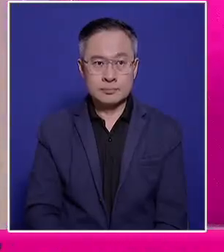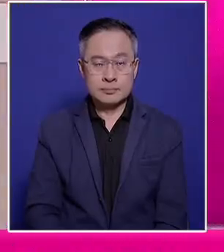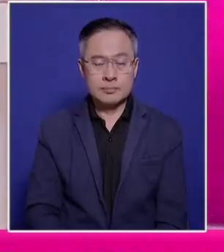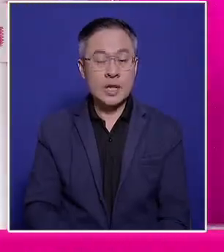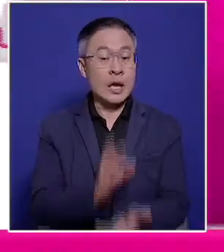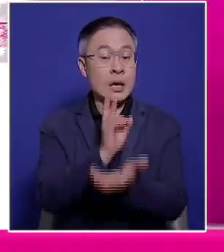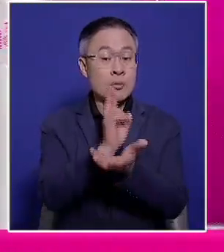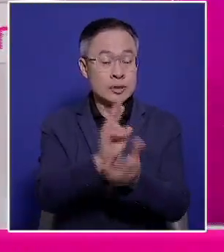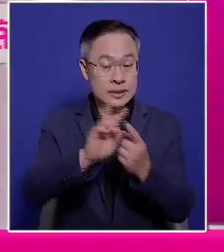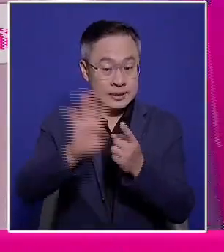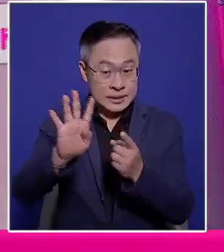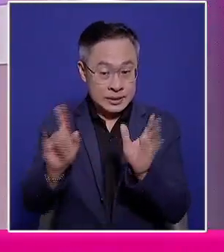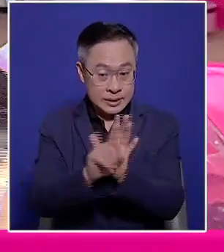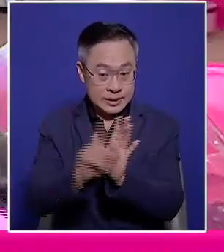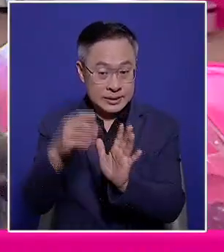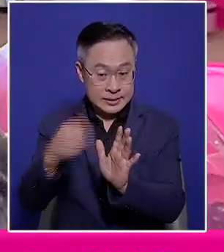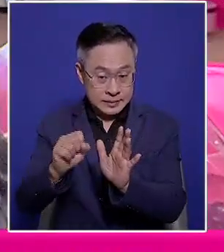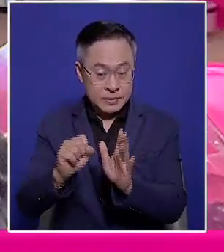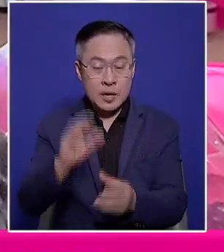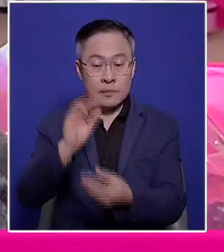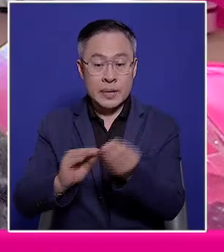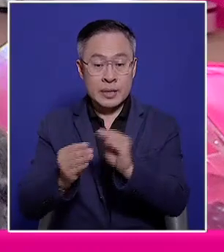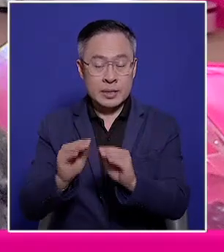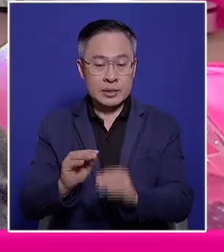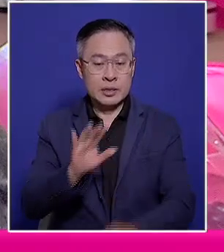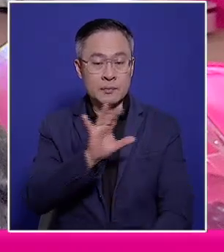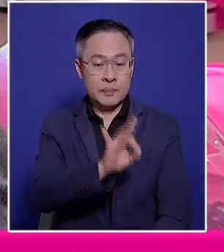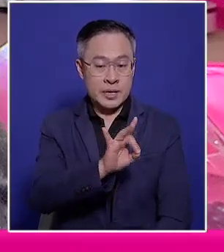อันดับที่4หมุนครั้งที่10เลขที่ออก